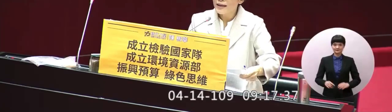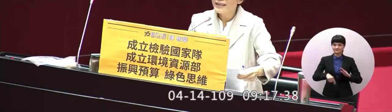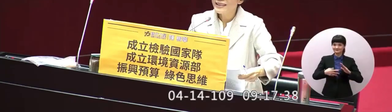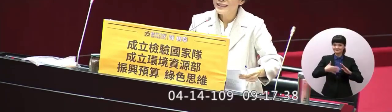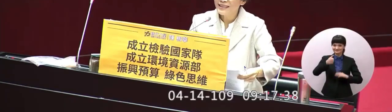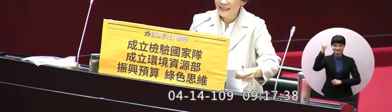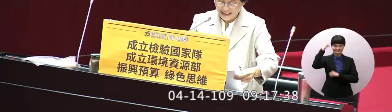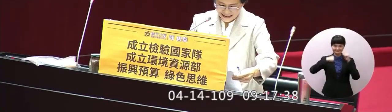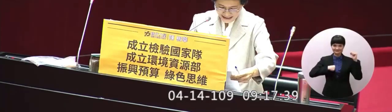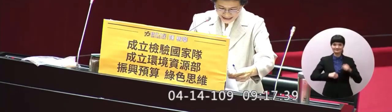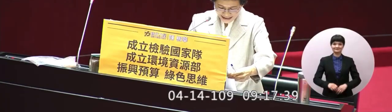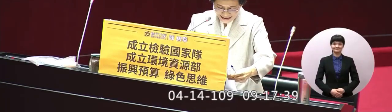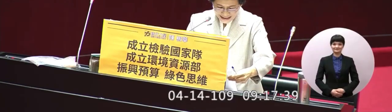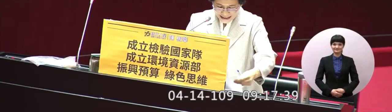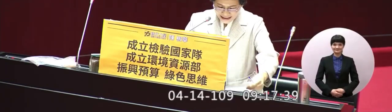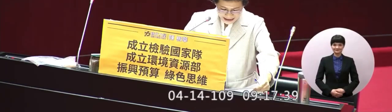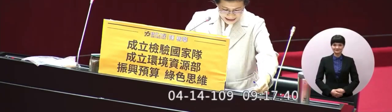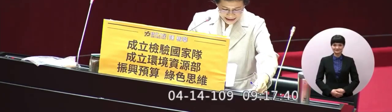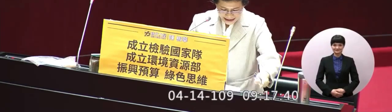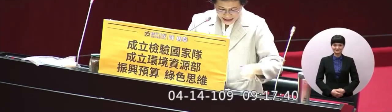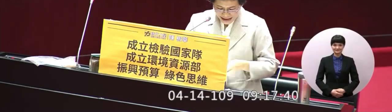院长早。 哎，吴议员你好。